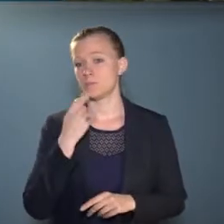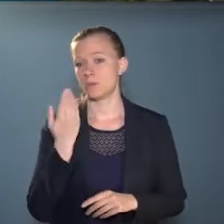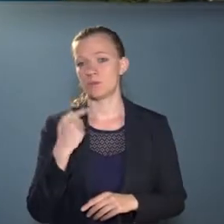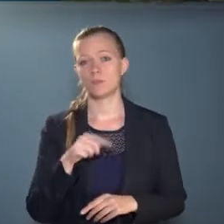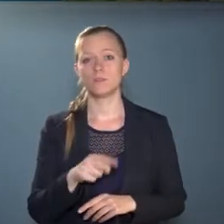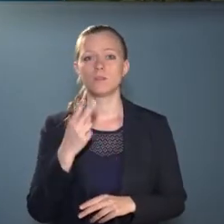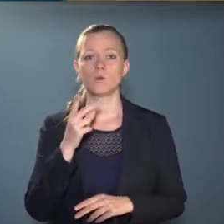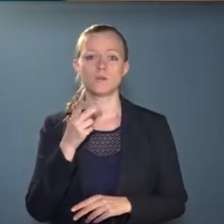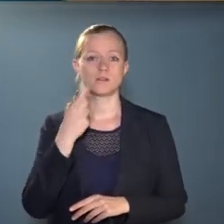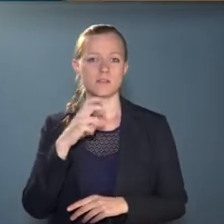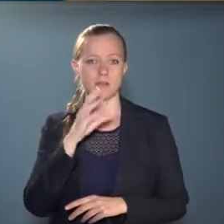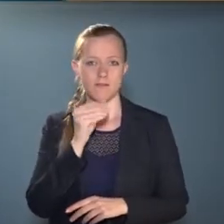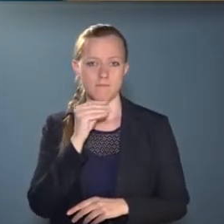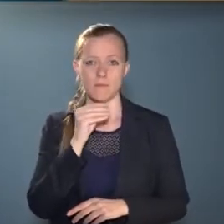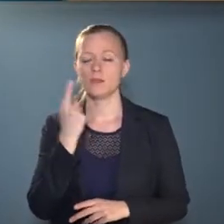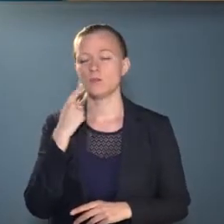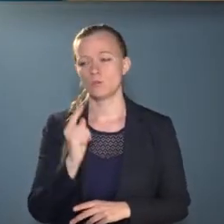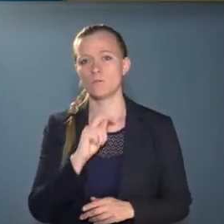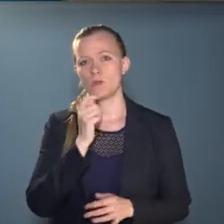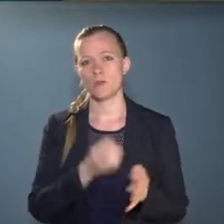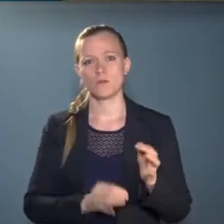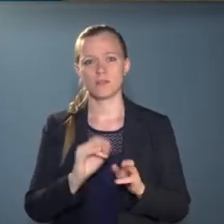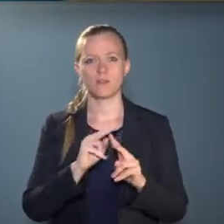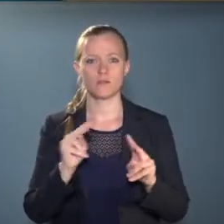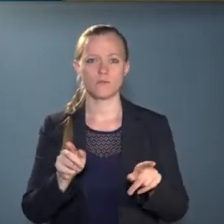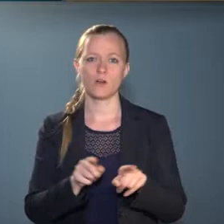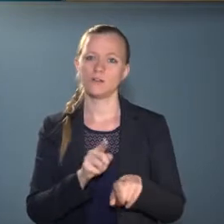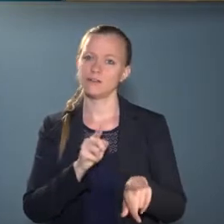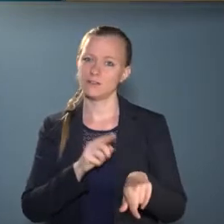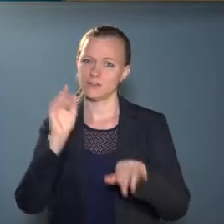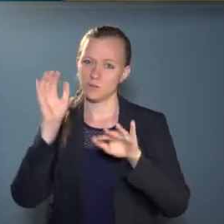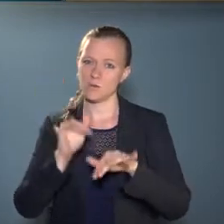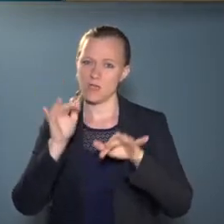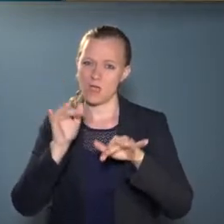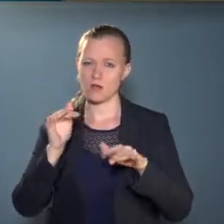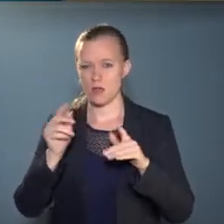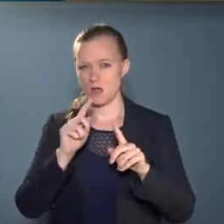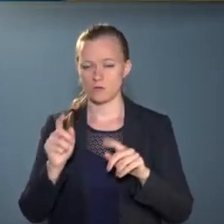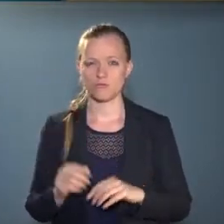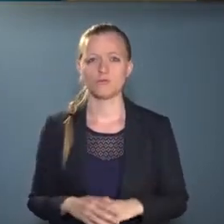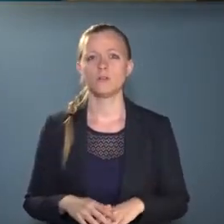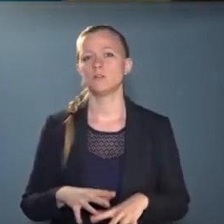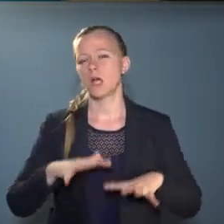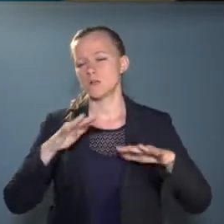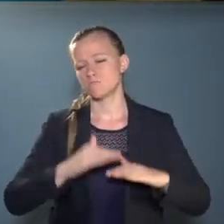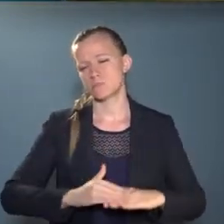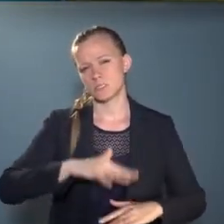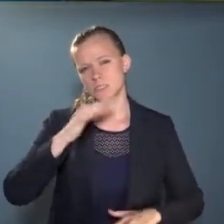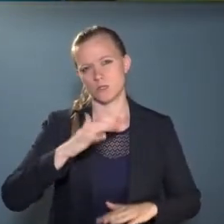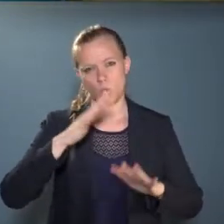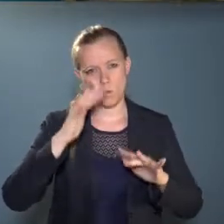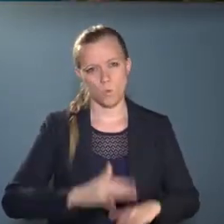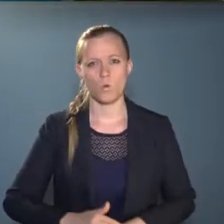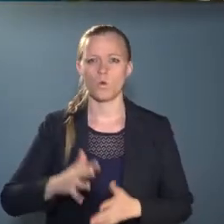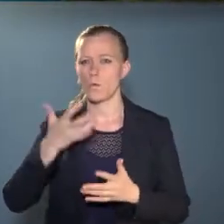török szakember. Tudják, hogy Magyarországon is vannak időjárási szélsőségek. nagy hó, hőség,